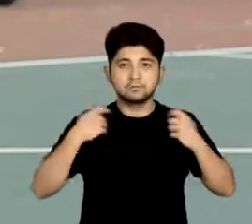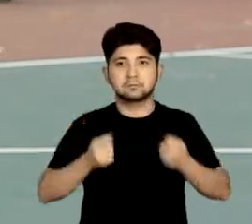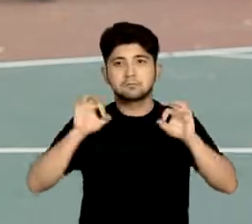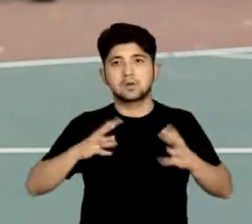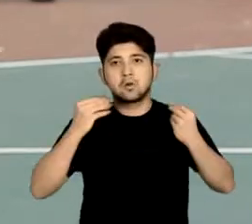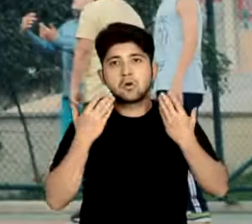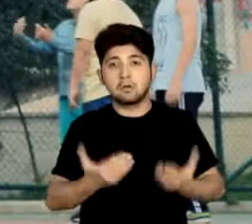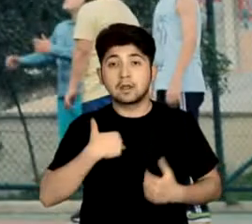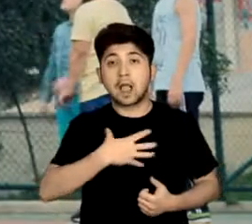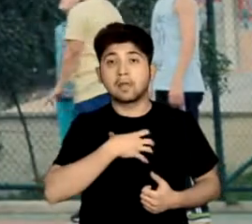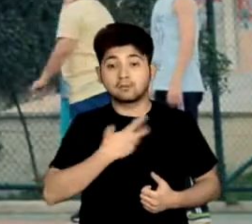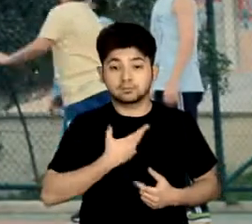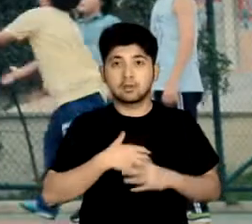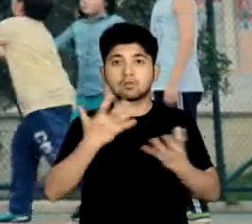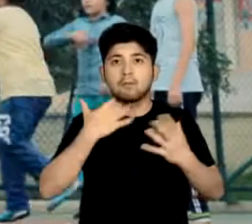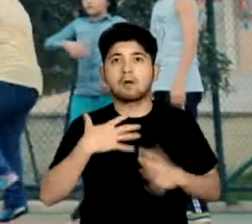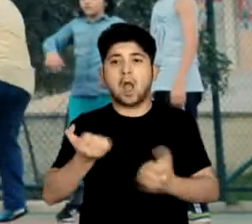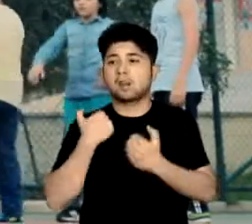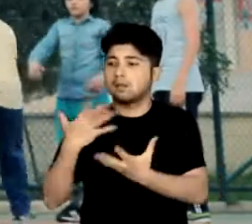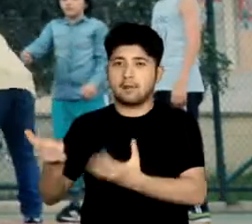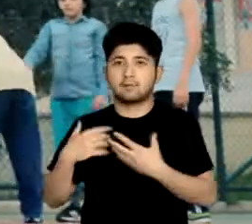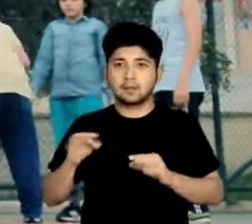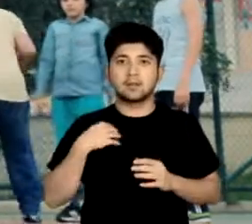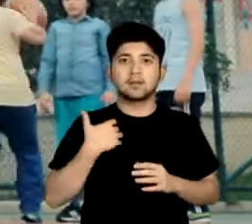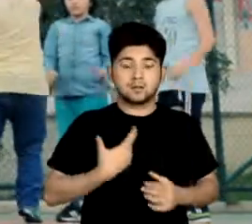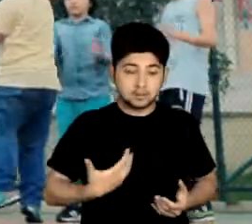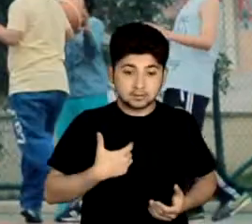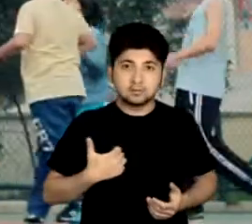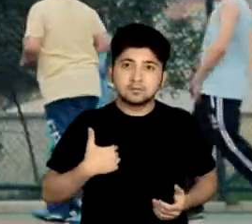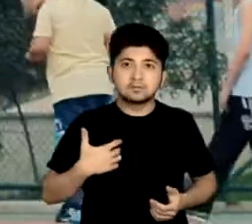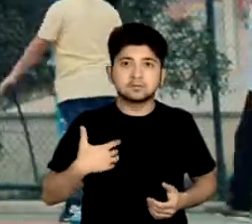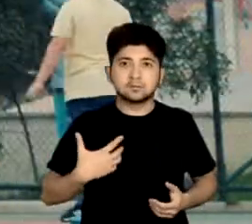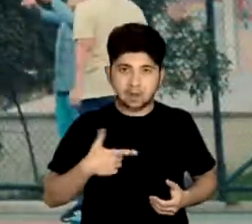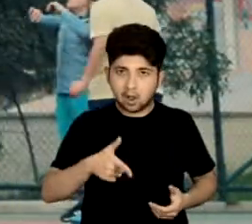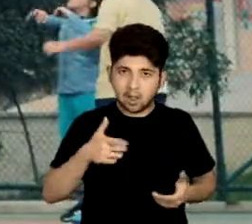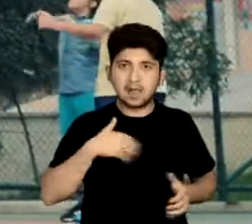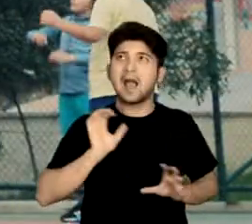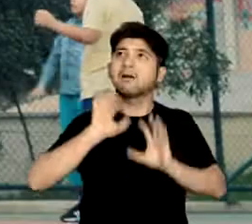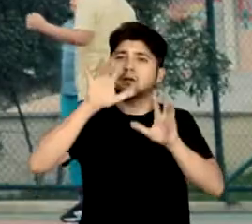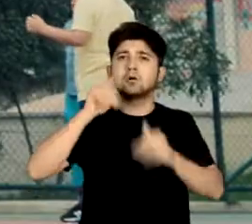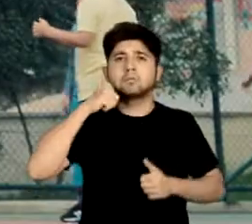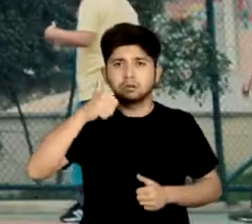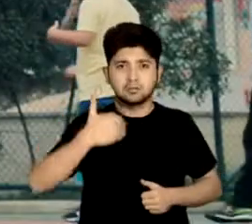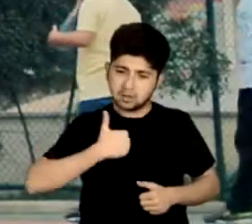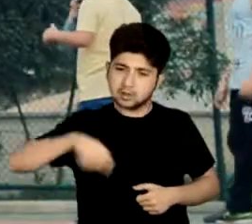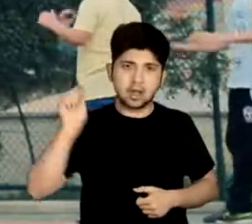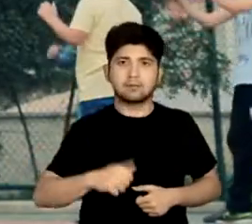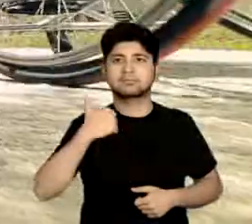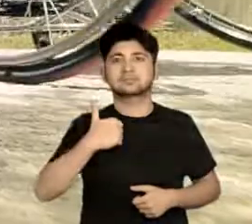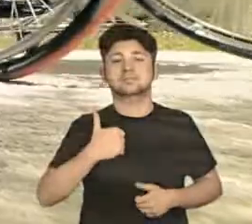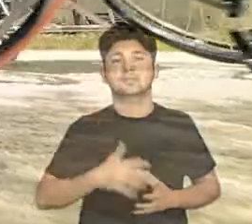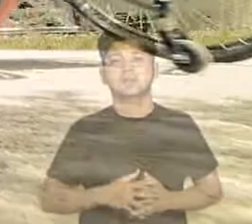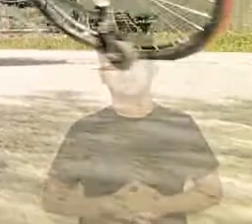çalışmaya başladım. Kendime top aldım evde. Hani azim yaptım. Dedim hani herkes bu atışları yapabiliyorsa ben de yaparım